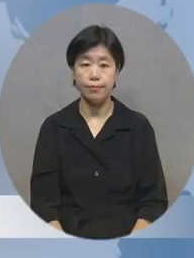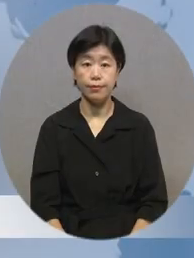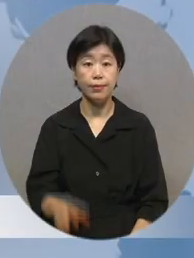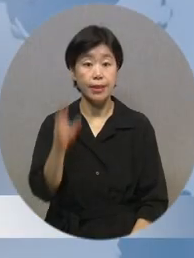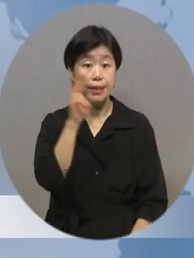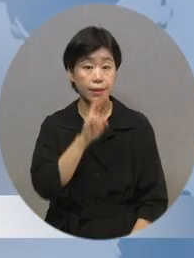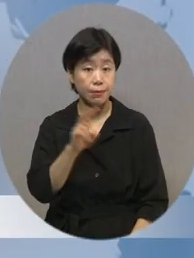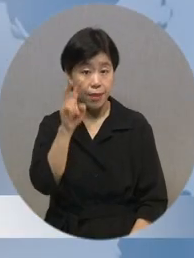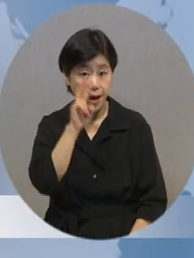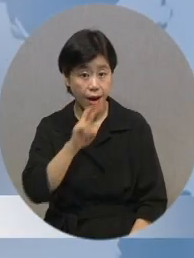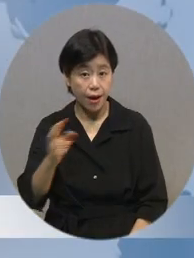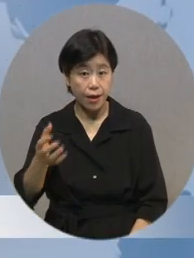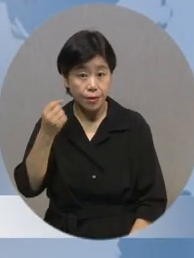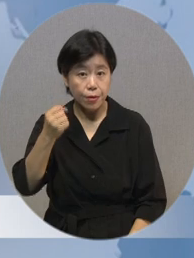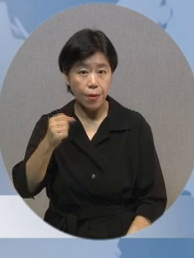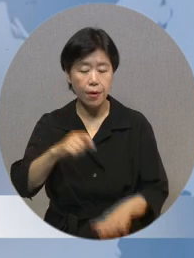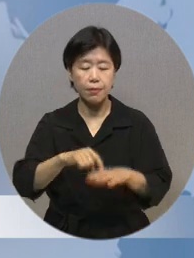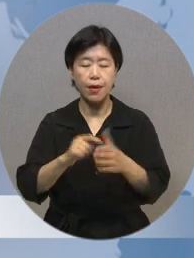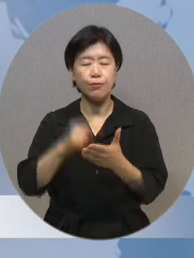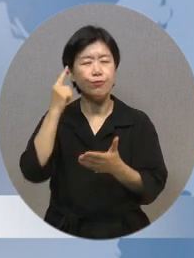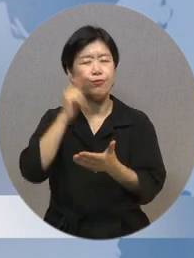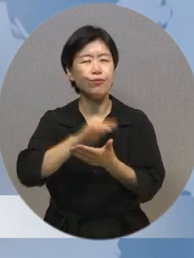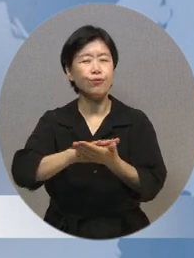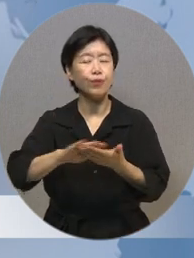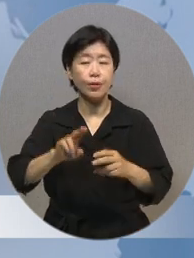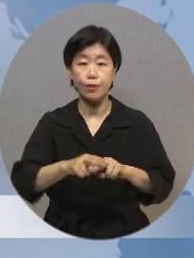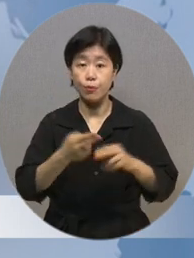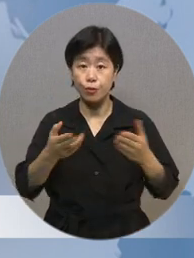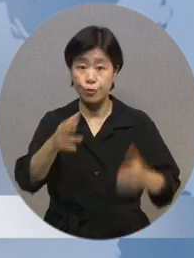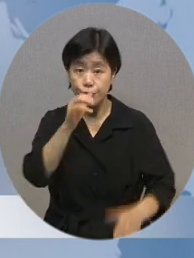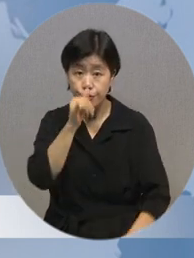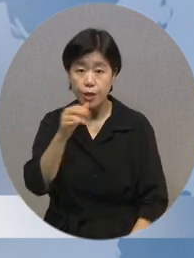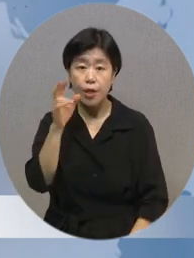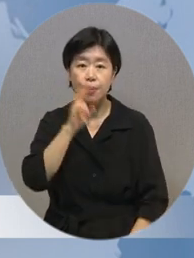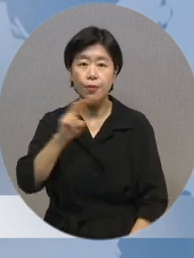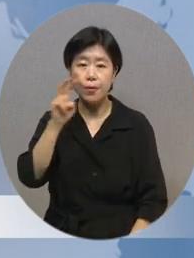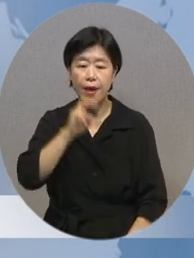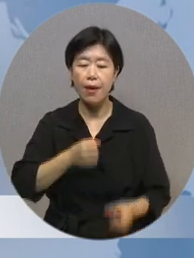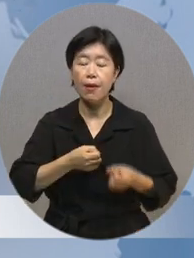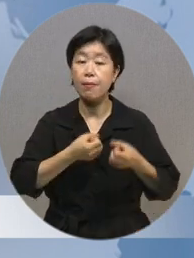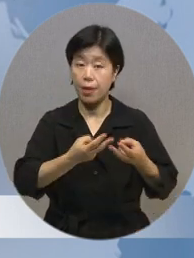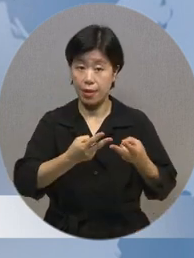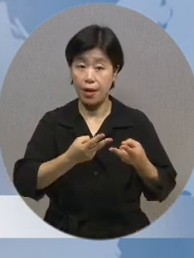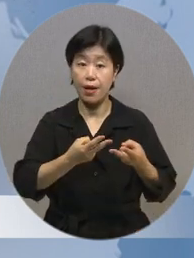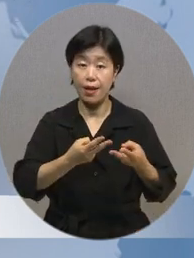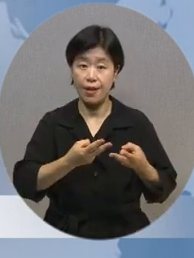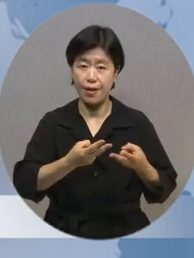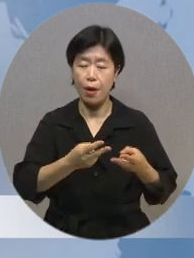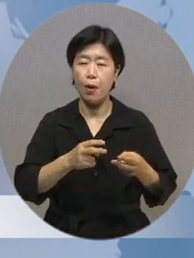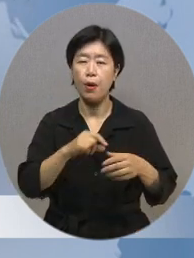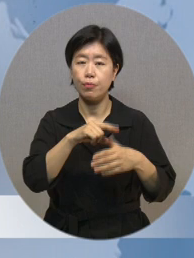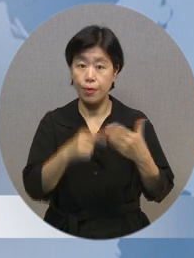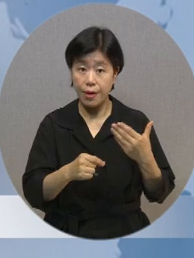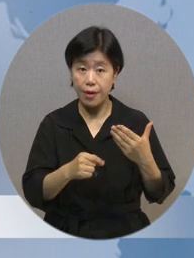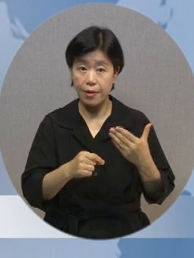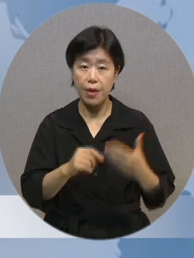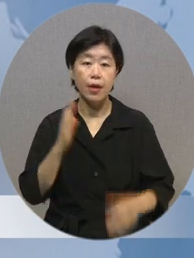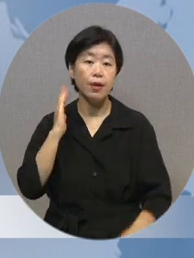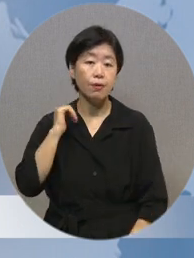음악으로 힐링을 선물하는 일상에서 만나는 재즈 배달부가 경기도 의정부의 한 병원에